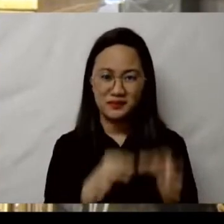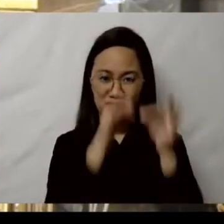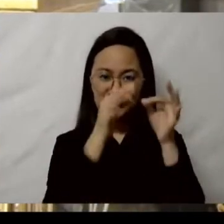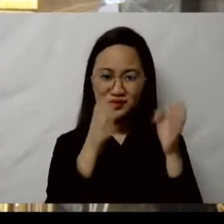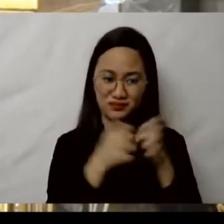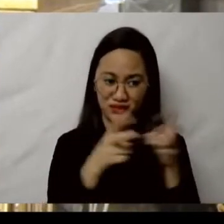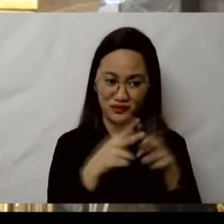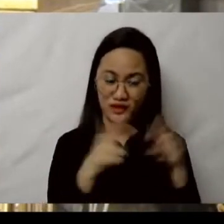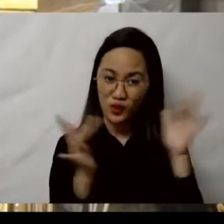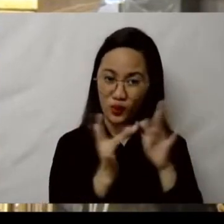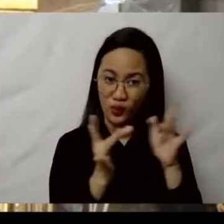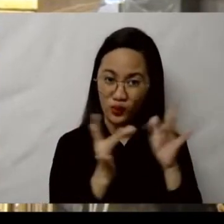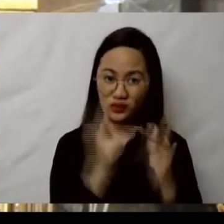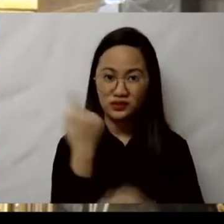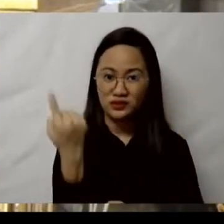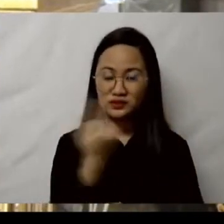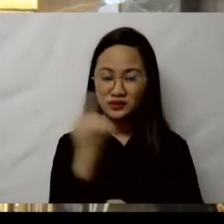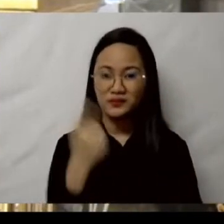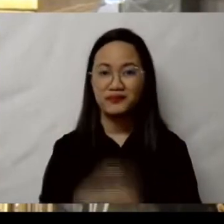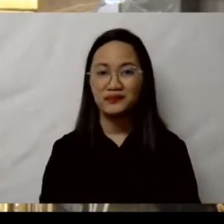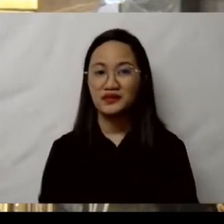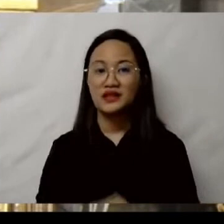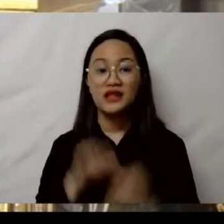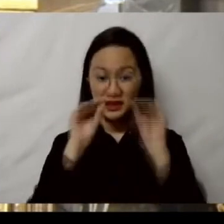Do you teach your children how to pray?